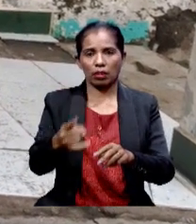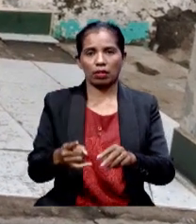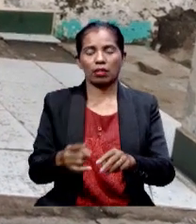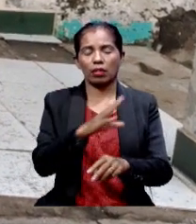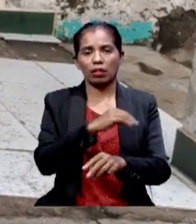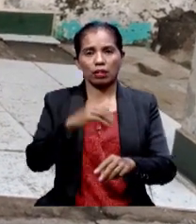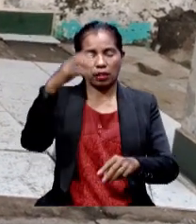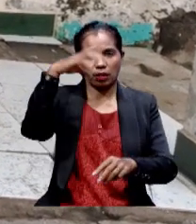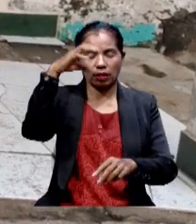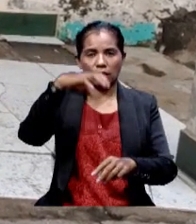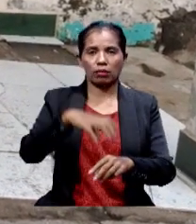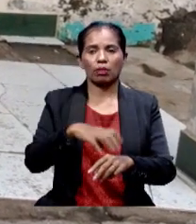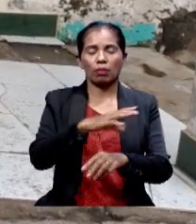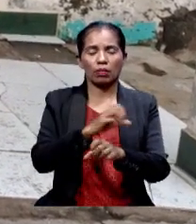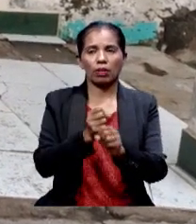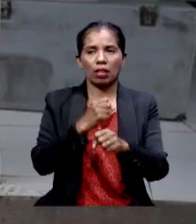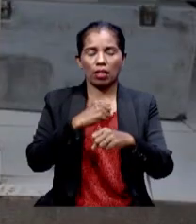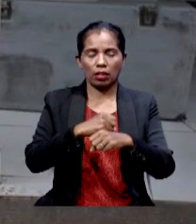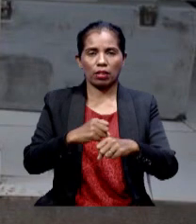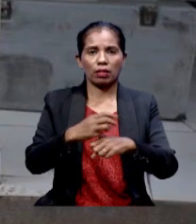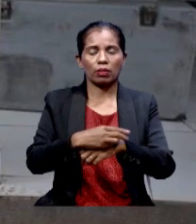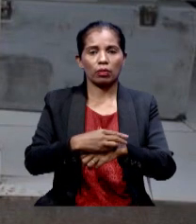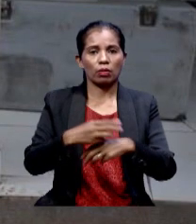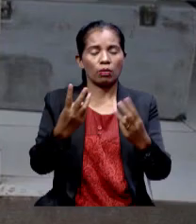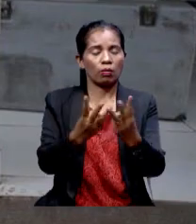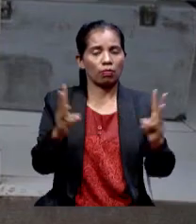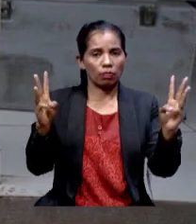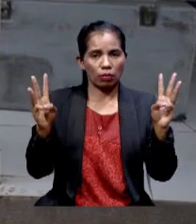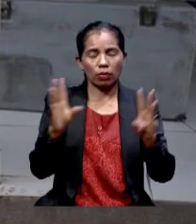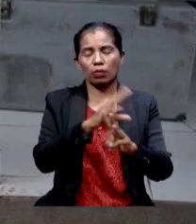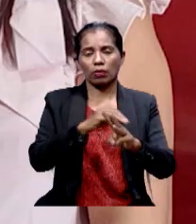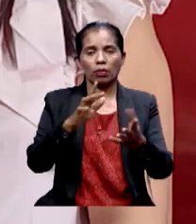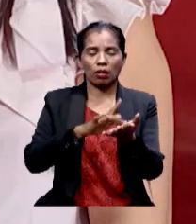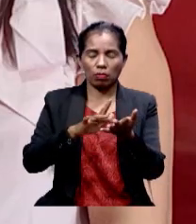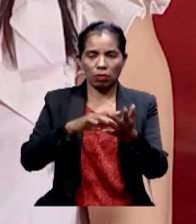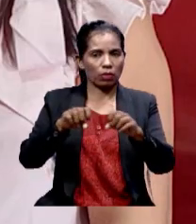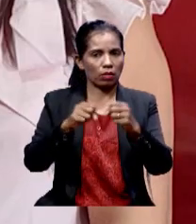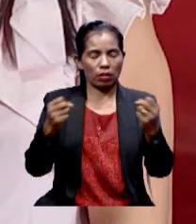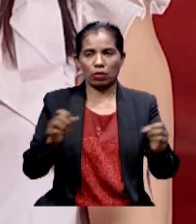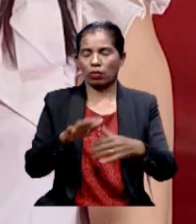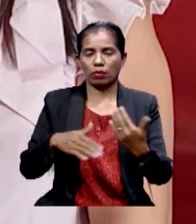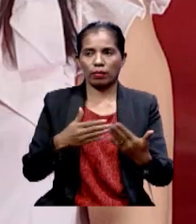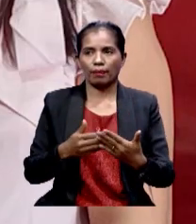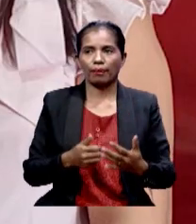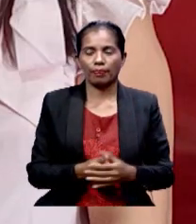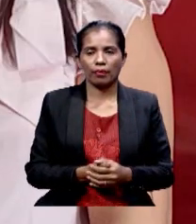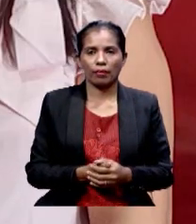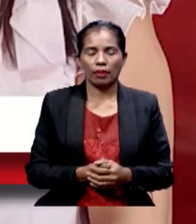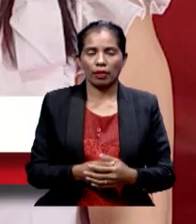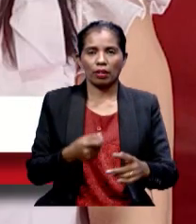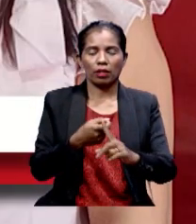afeta sentro saure Kovalima hode estraga moru ai moruk no ekipamento saure balum. Nia rute nene mai hosi